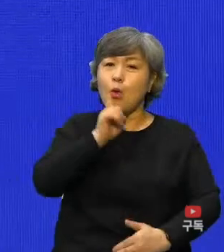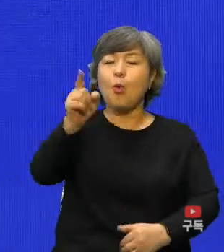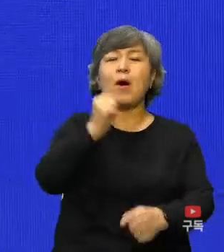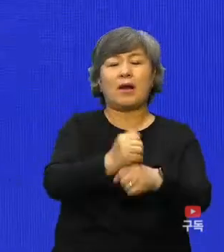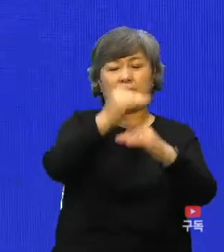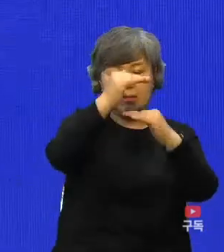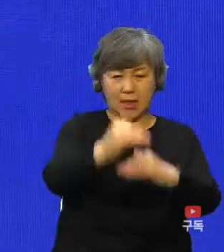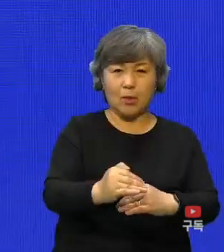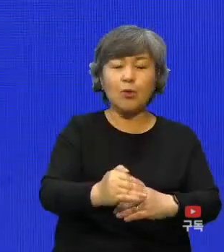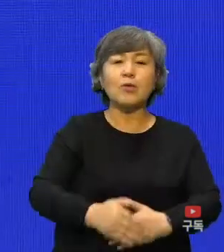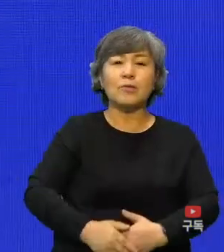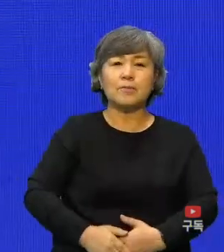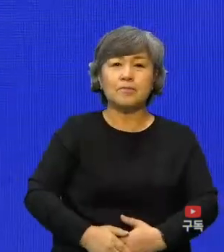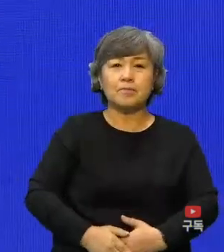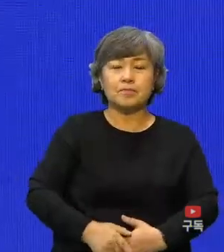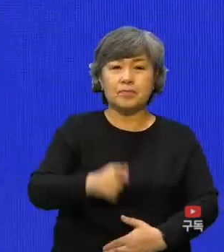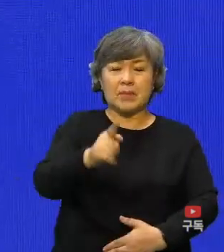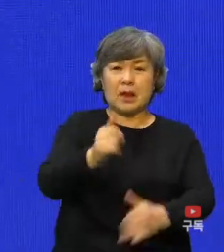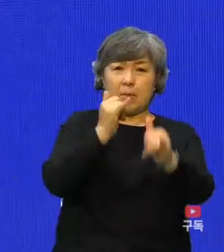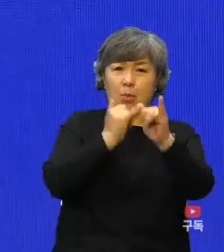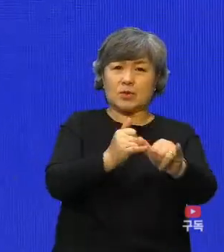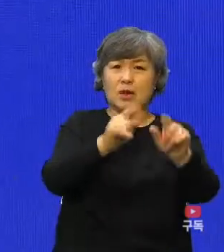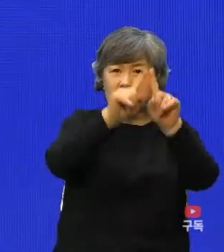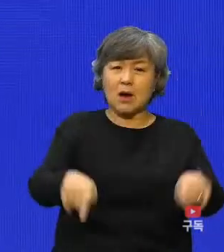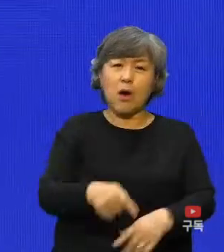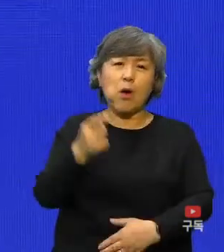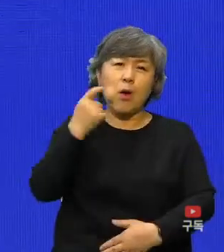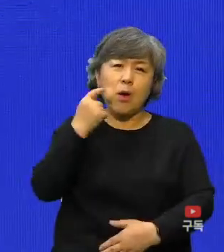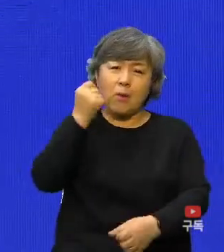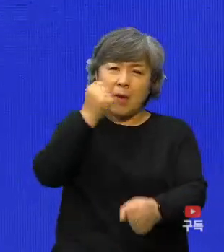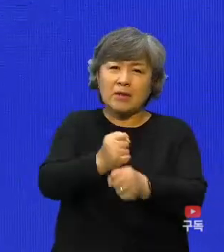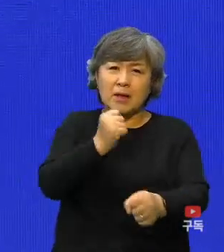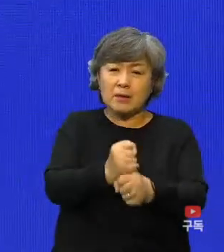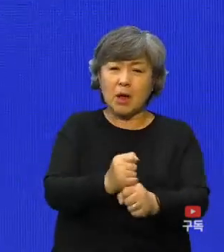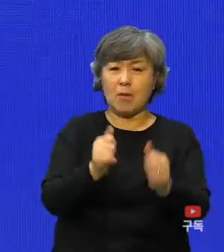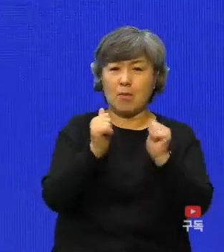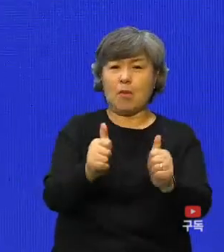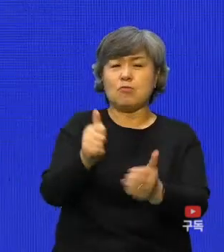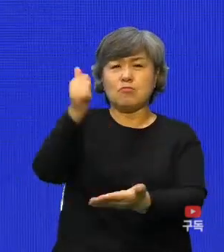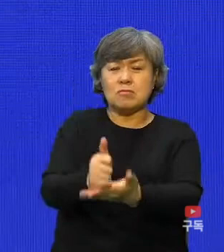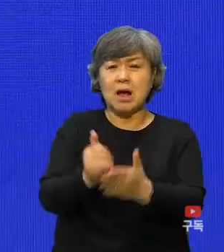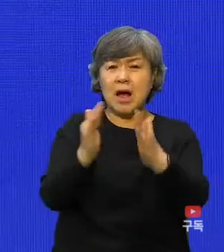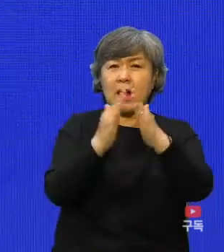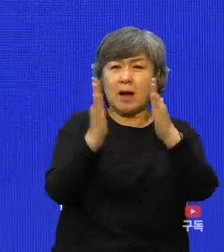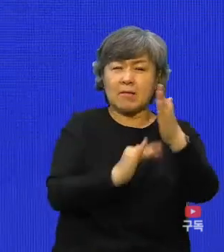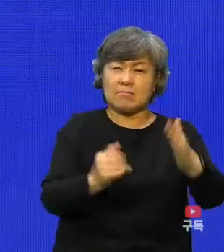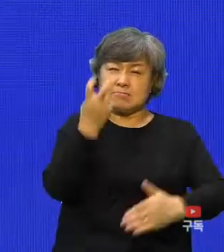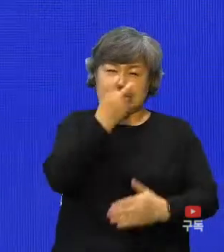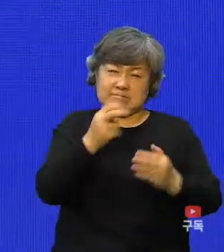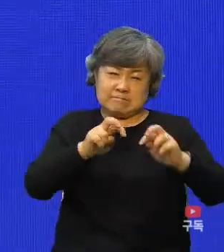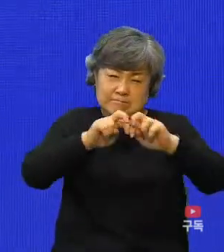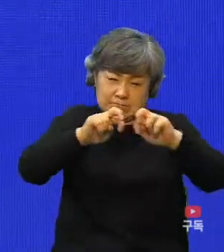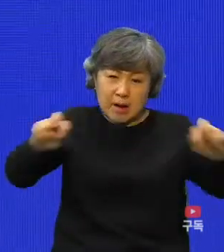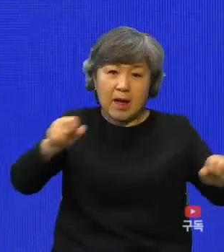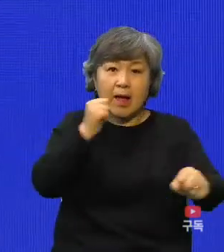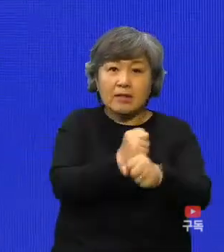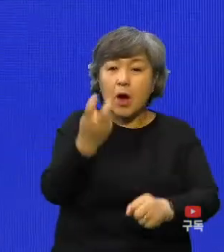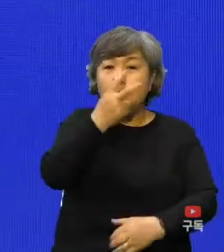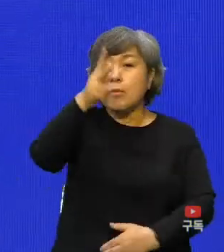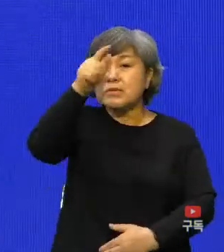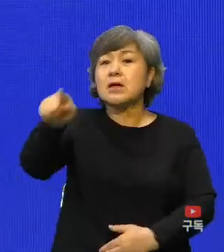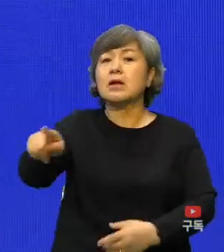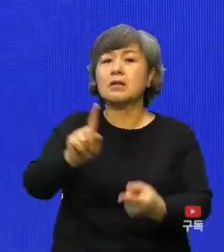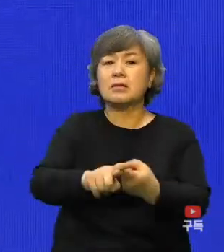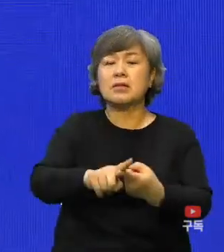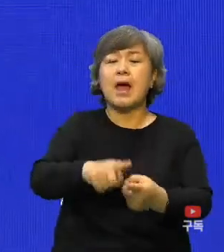내용입니다. 표창장 위조를 둘러싼 논란으로 현직 법무부 장관과 그 가족을 수사했던 검찰이라면 그 수사의